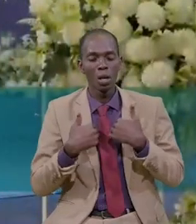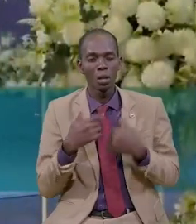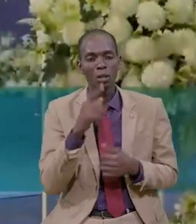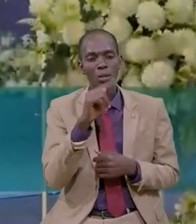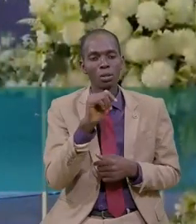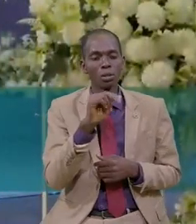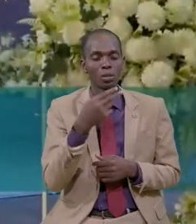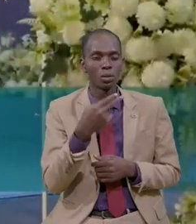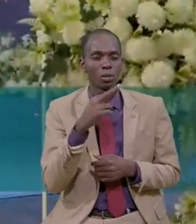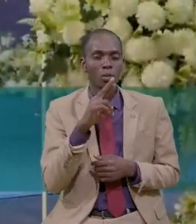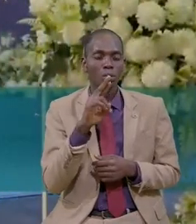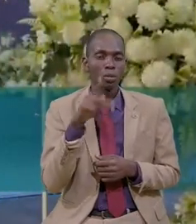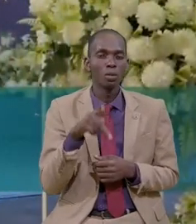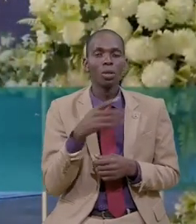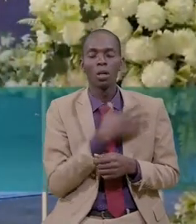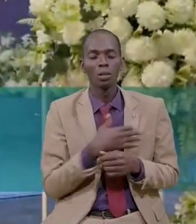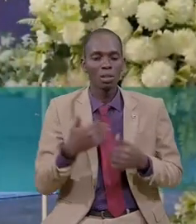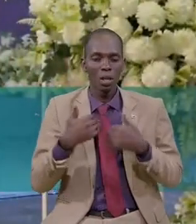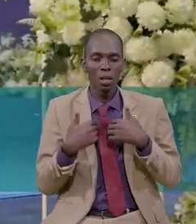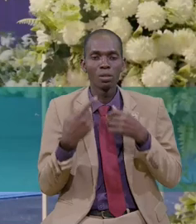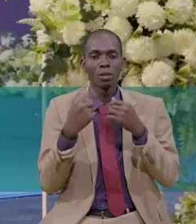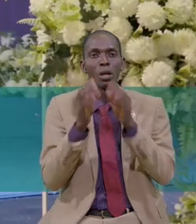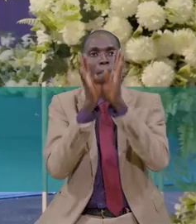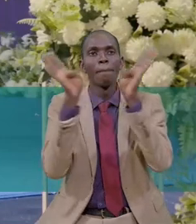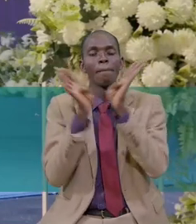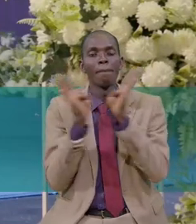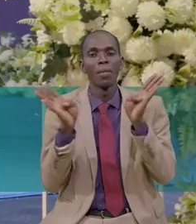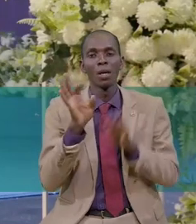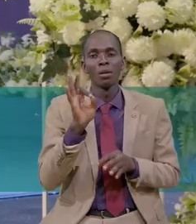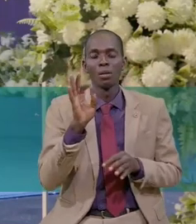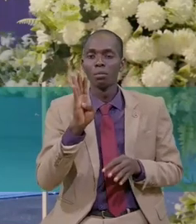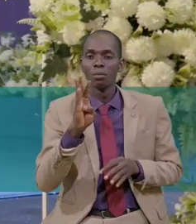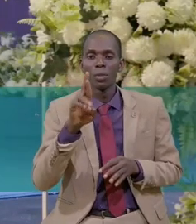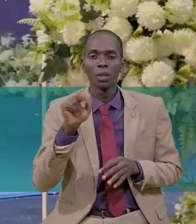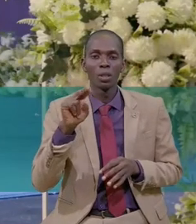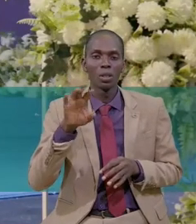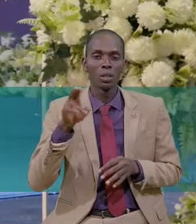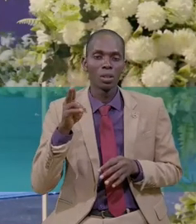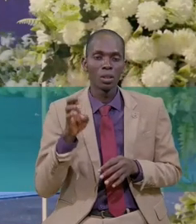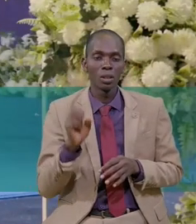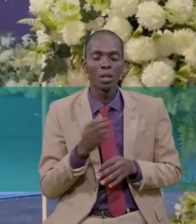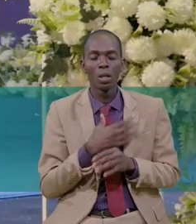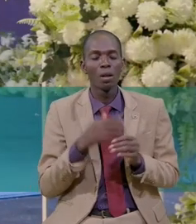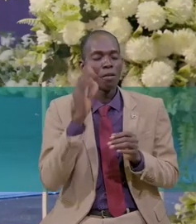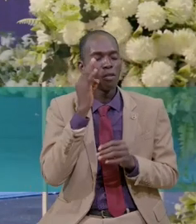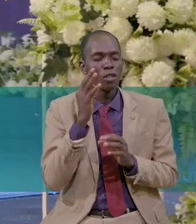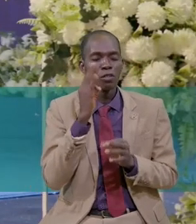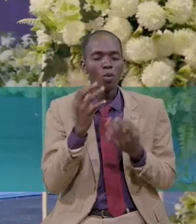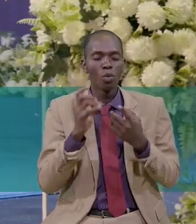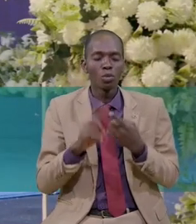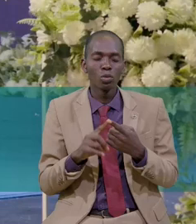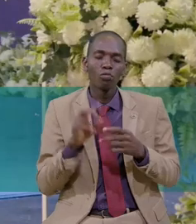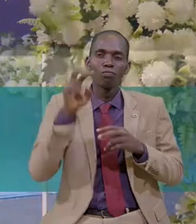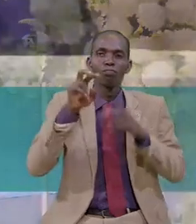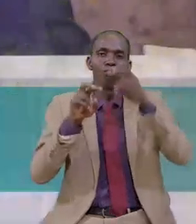et l'arbre a des branches et des fruits. Vous voulez vous débarrasser de cet arbre, qu'est-ce que vous faites?